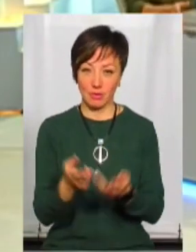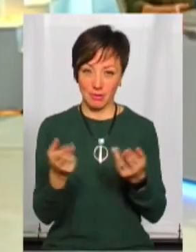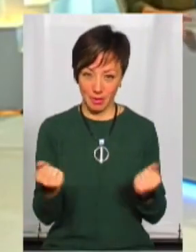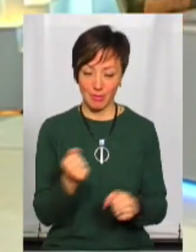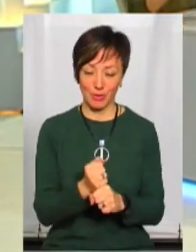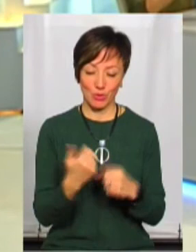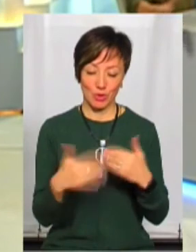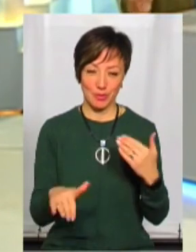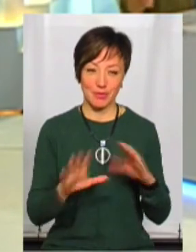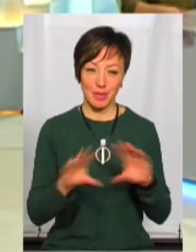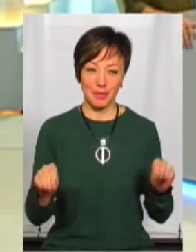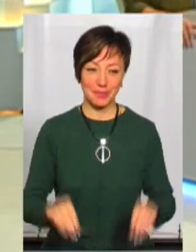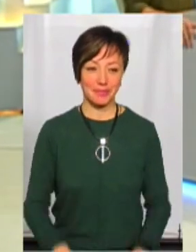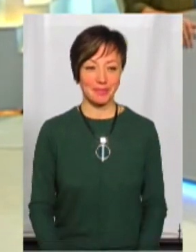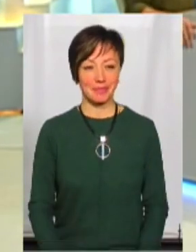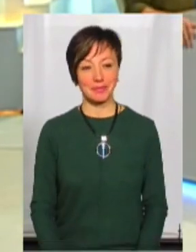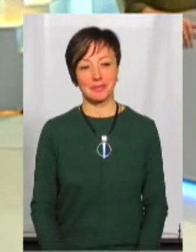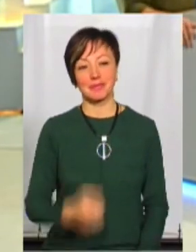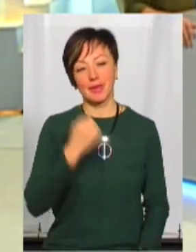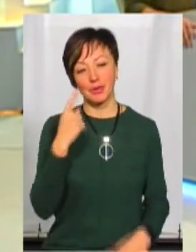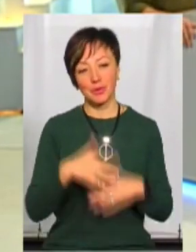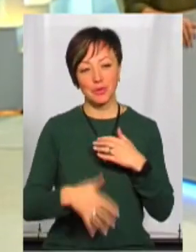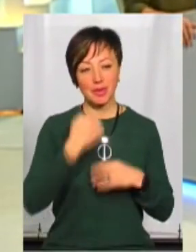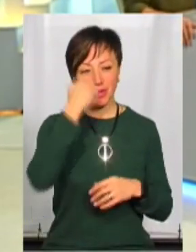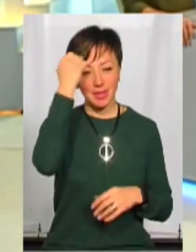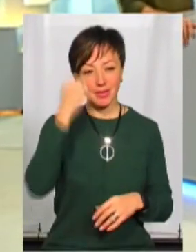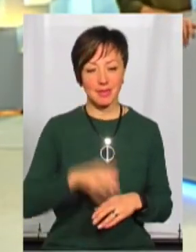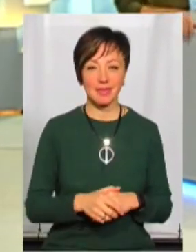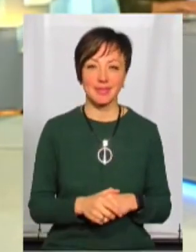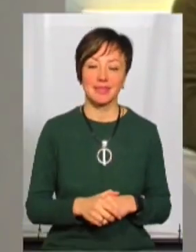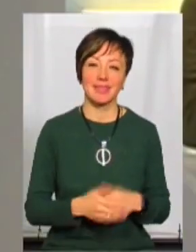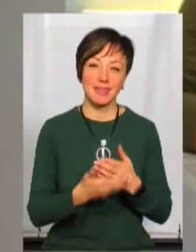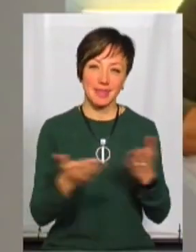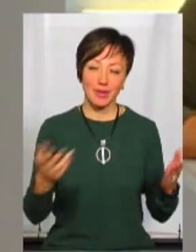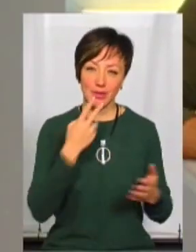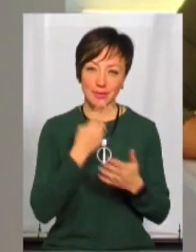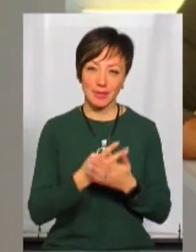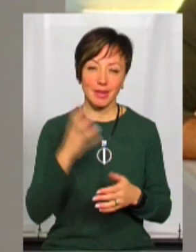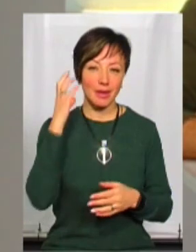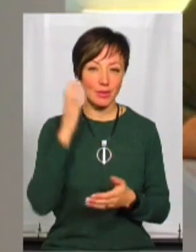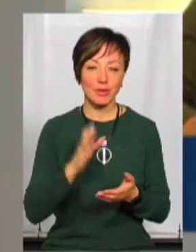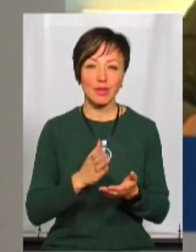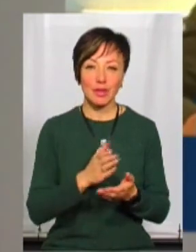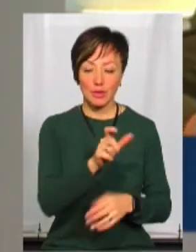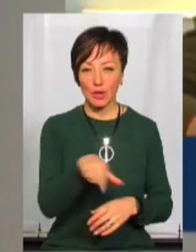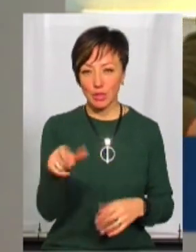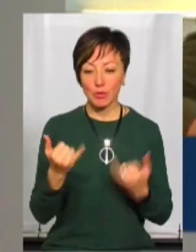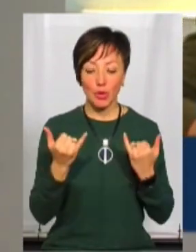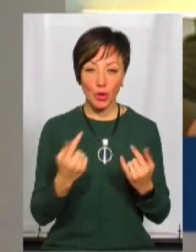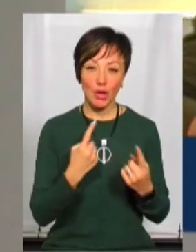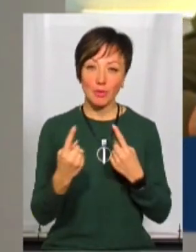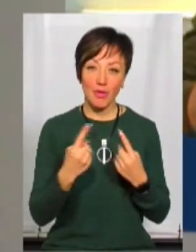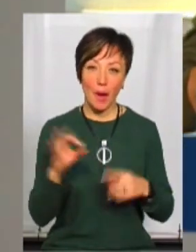Вже працюють. Так. Все. Так. Зрозуміло. Дякую вам. Дякую вам. Дякую нашим глядачам та радіослухачам. Нагадаю, що сьогодні